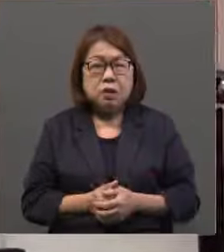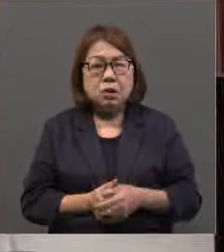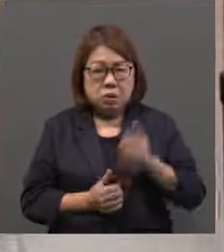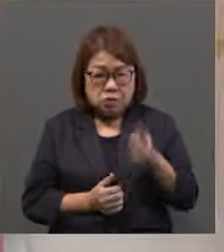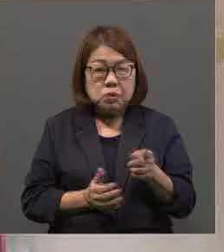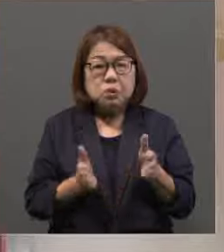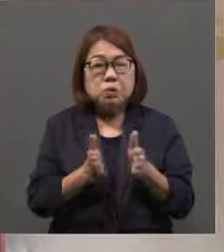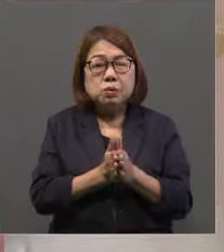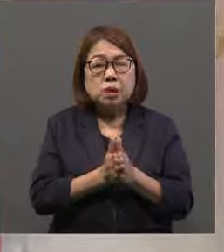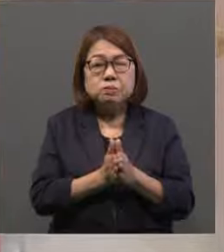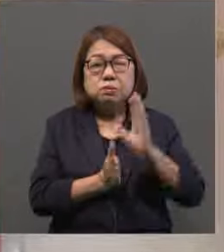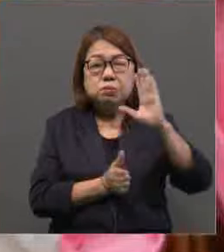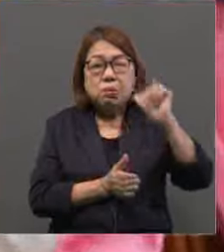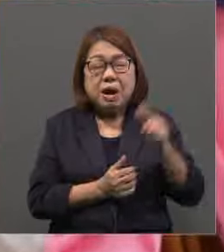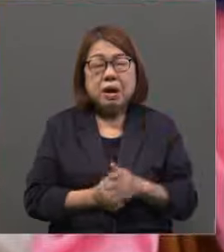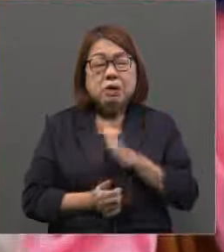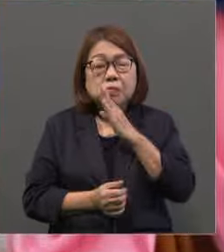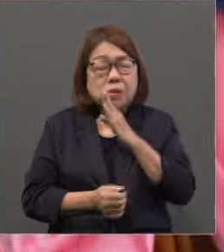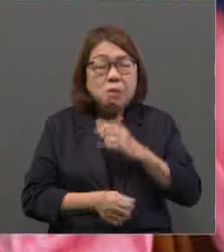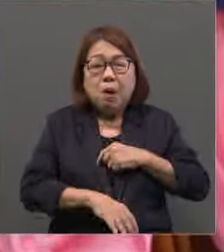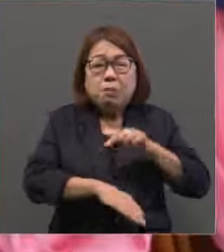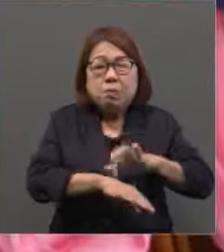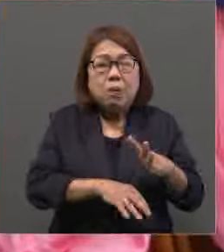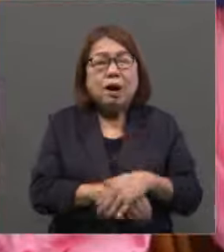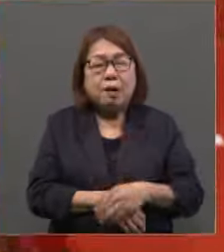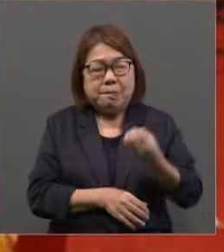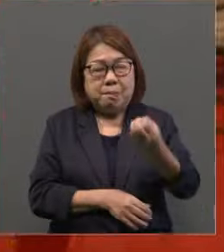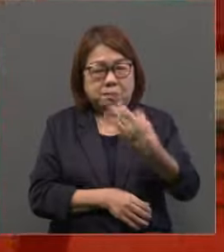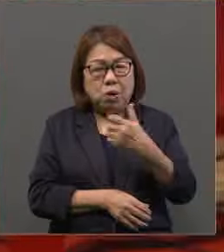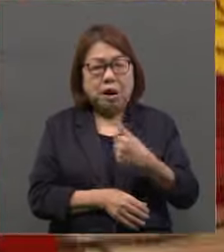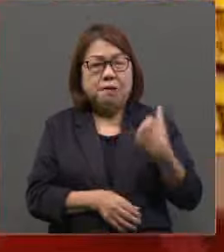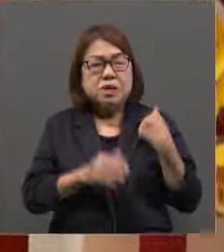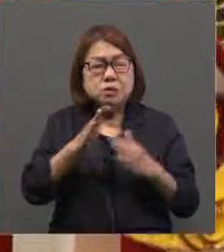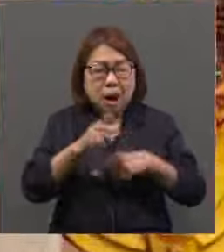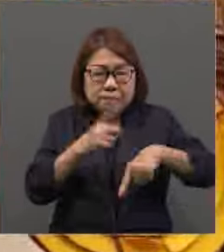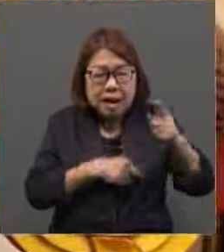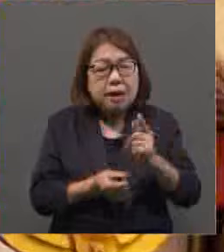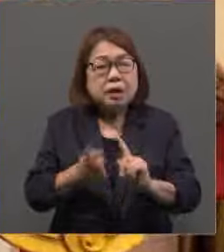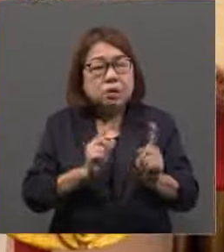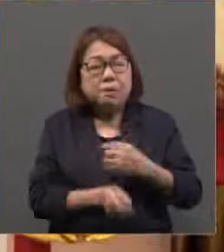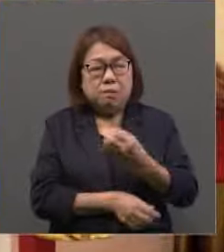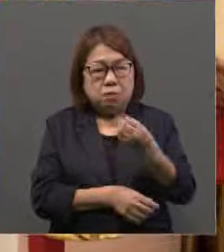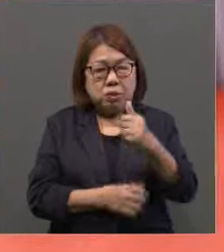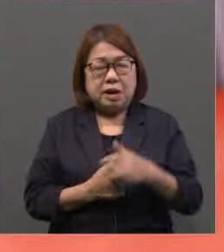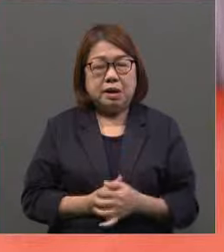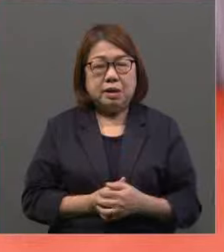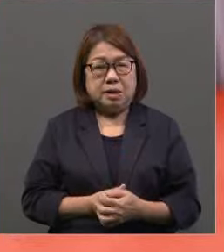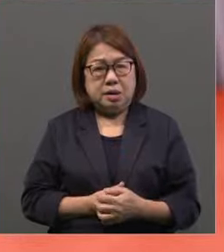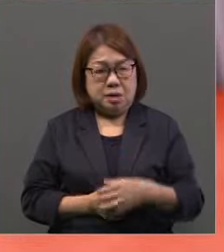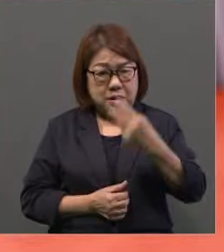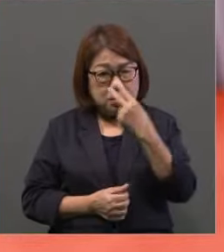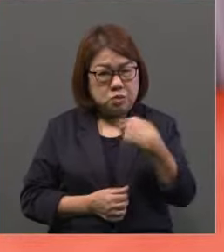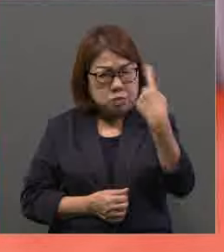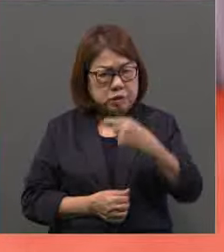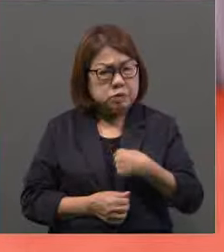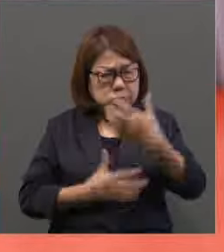องกับนักเรียนวันไหนไม่สะดวกมาซ้อมก็มาลามาขออนุญาตได้มีธุระมีอะไรก็เราก็คุยได้นะครับก็จะเน้นตรงคนที่มี